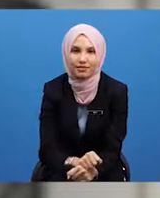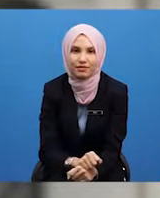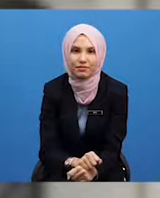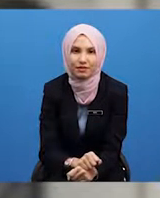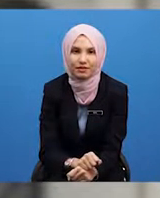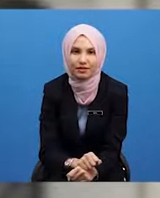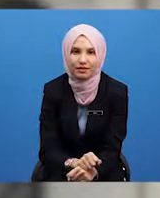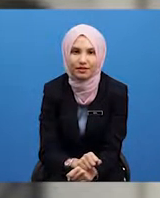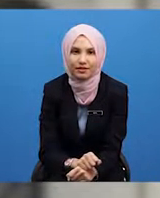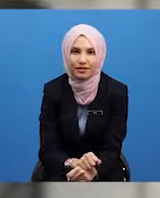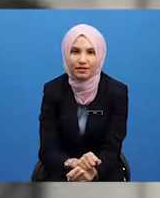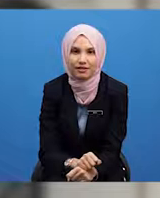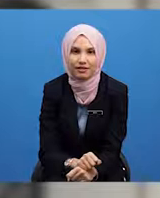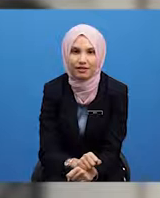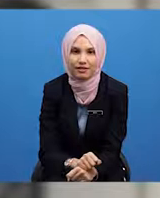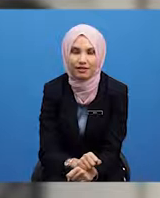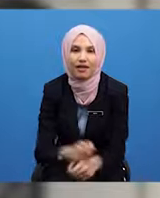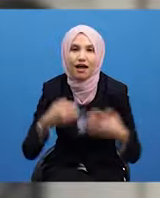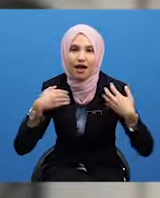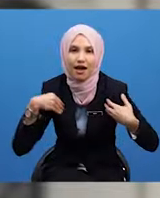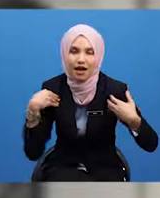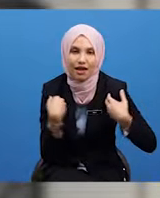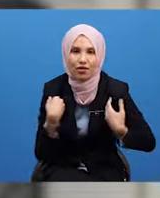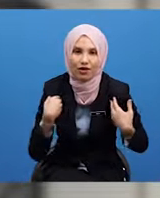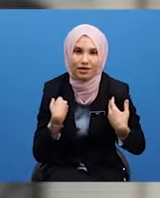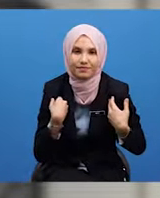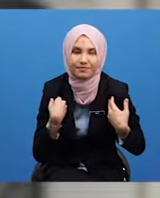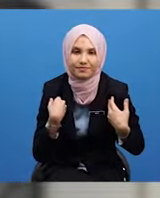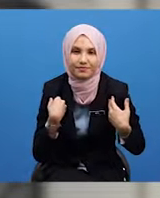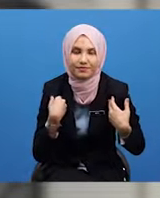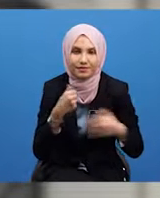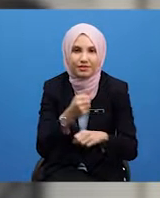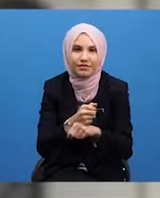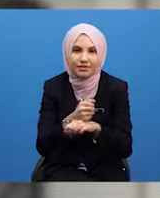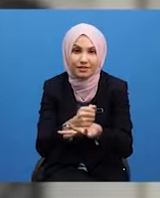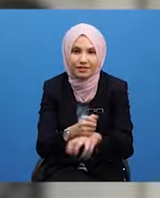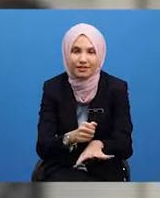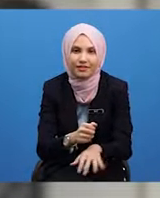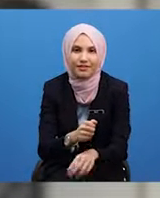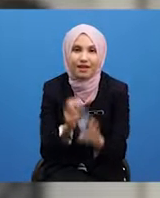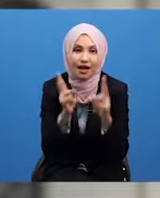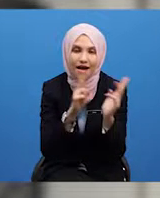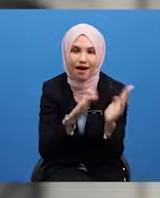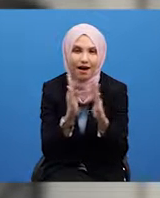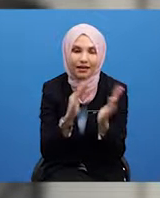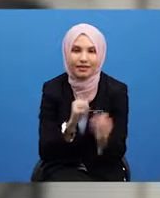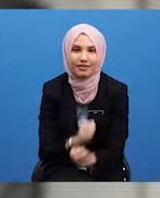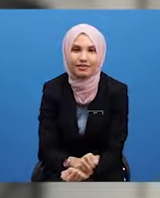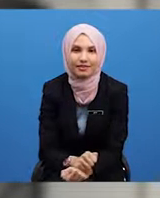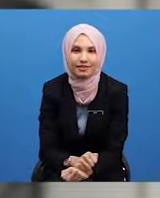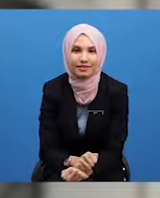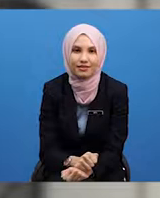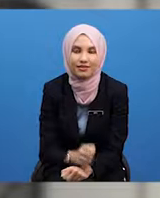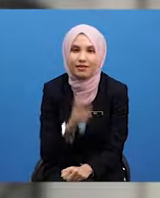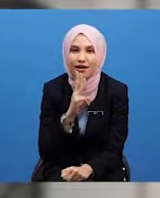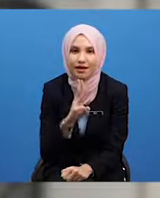iaitu ejen pendebungaan haiwan dan serangga, ejen pendebungaan angin dan ejen pendebungaan